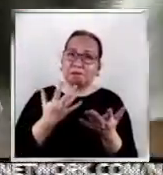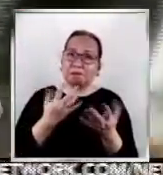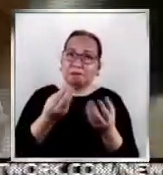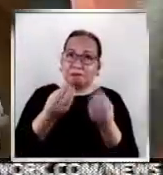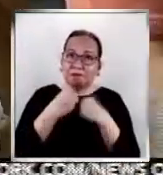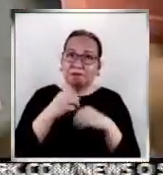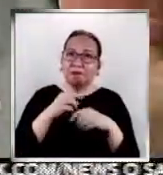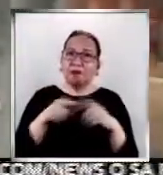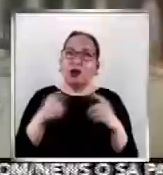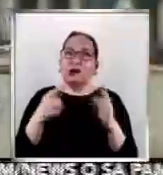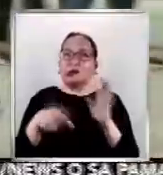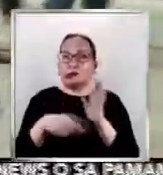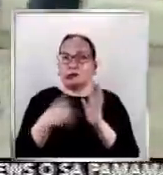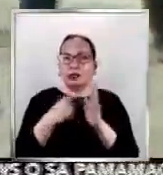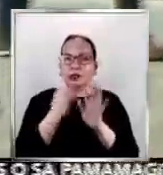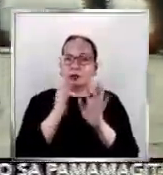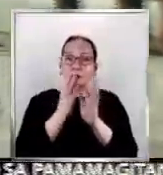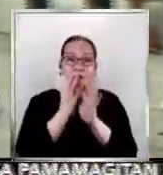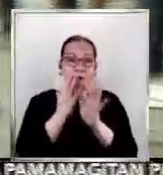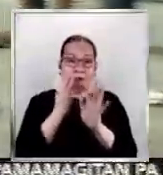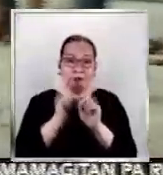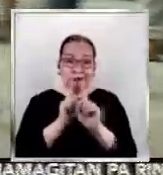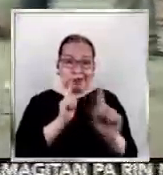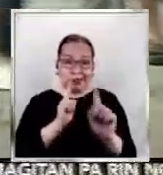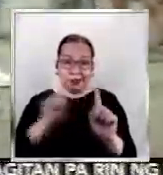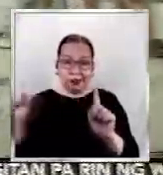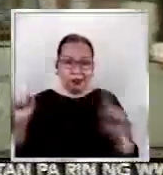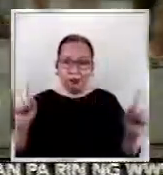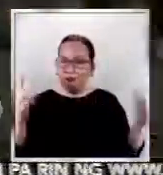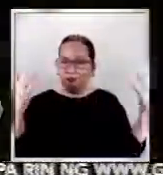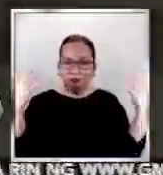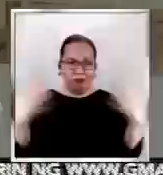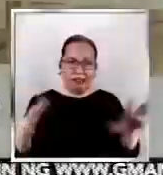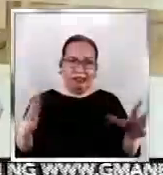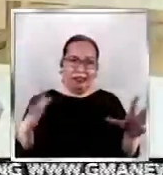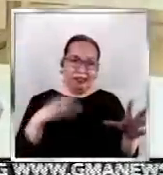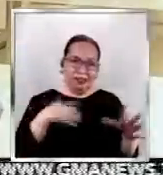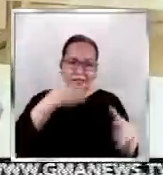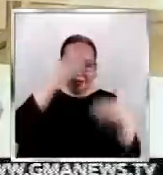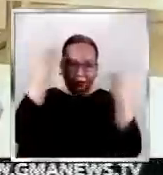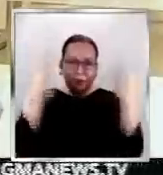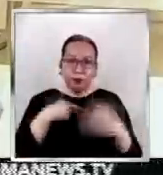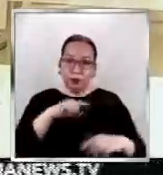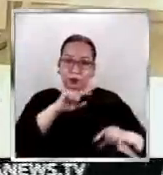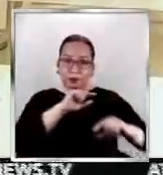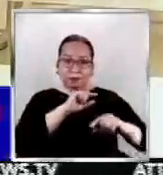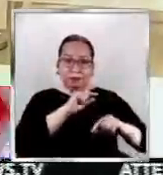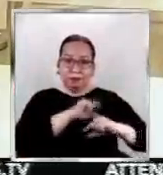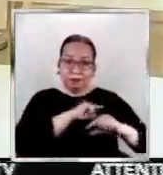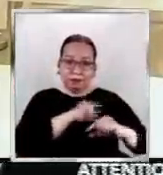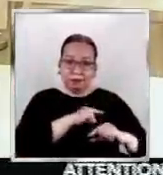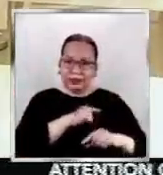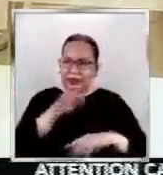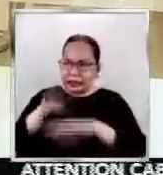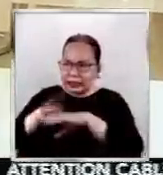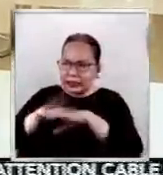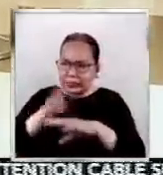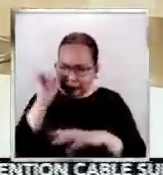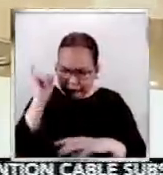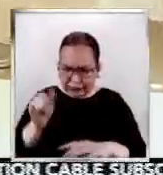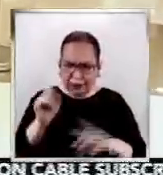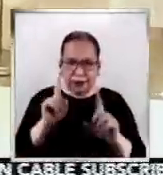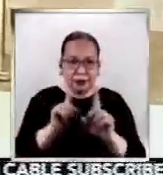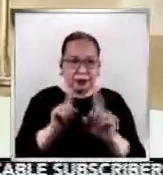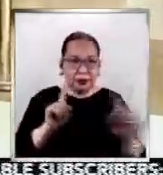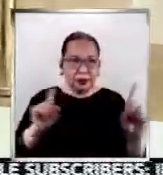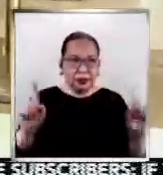ang physical distancing. Pinadidistansya naman sila ng mall security. At sila nga po yung mga kababayan nating pumila at nagantay sa mall na